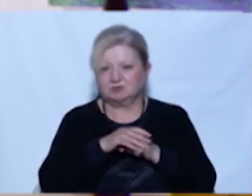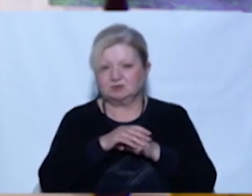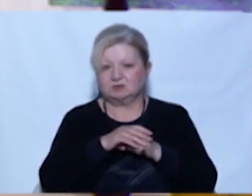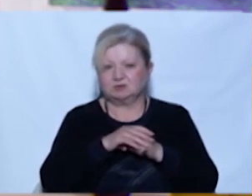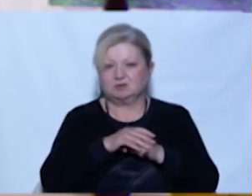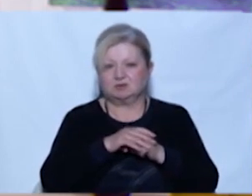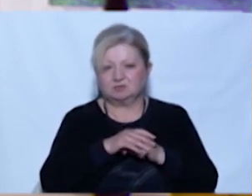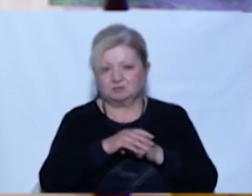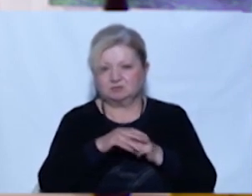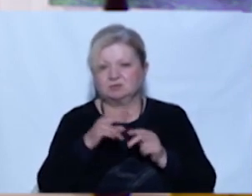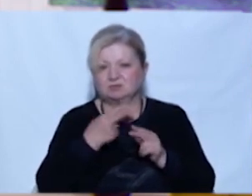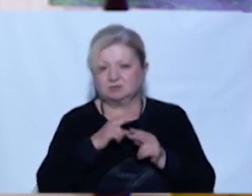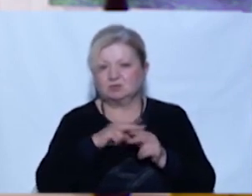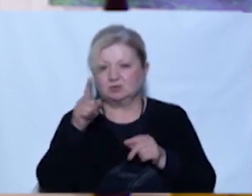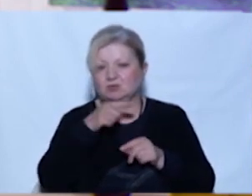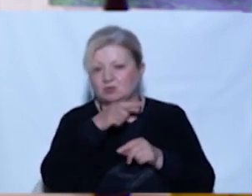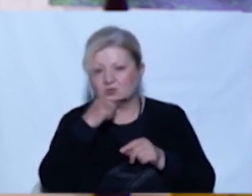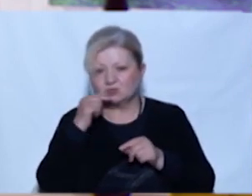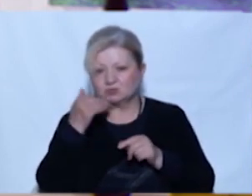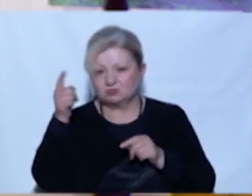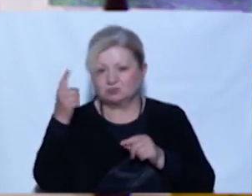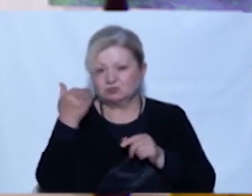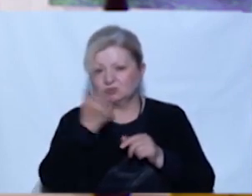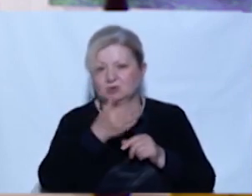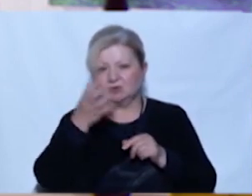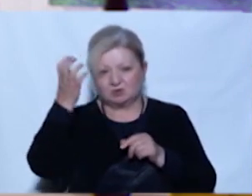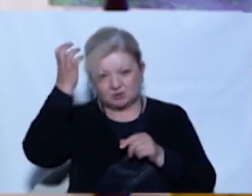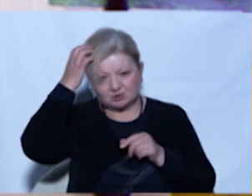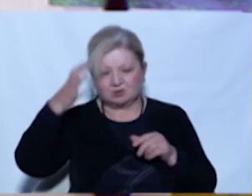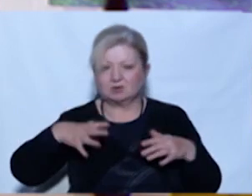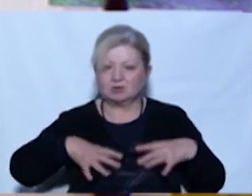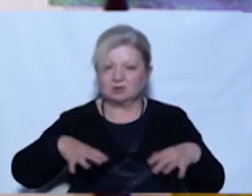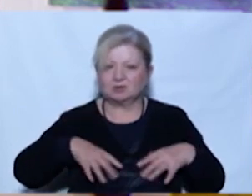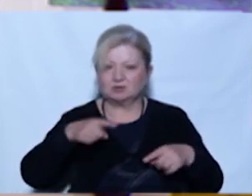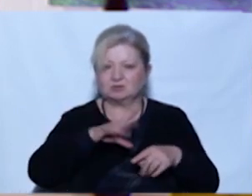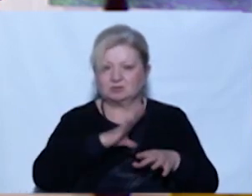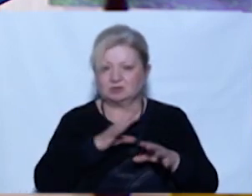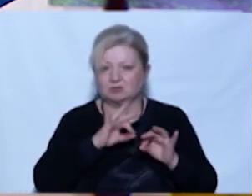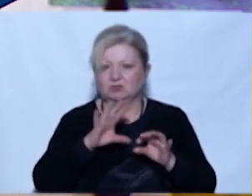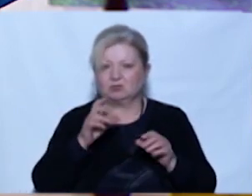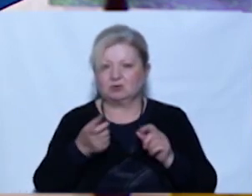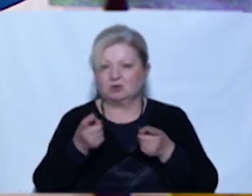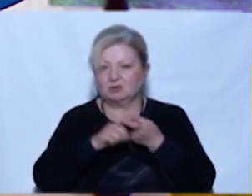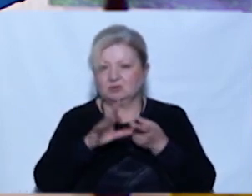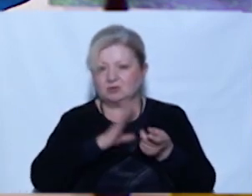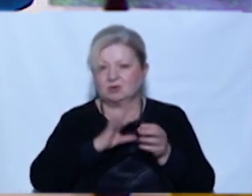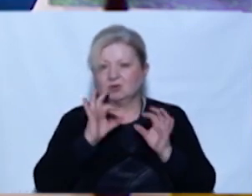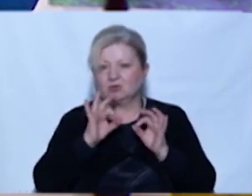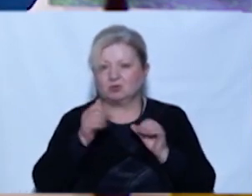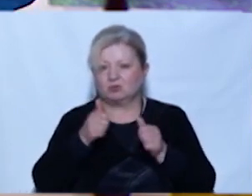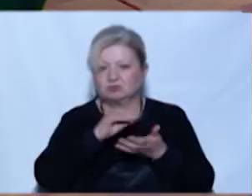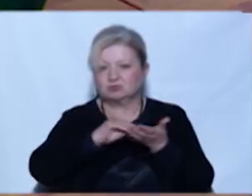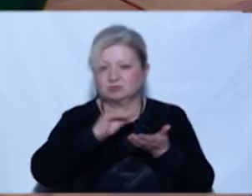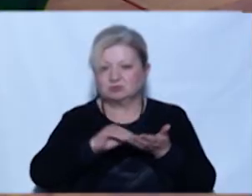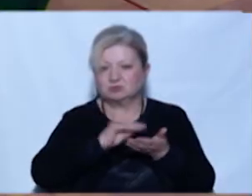რასაც პირველია, რუსეთის როლი, ქართლახეთის როლი შეფასებული იყო ისე, როგორც საბჭოთა ისტორიოგრაფია აფასებდა